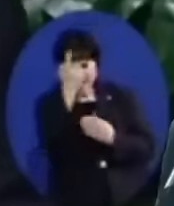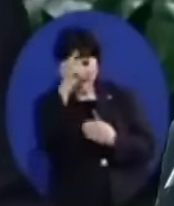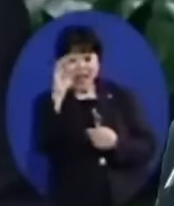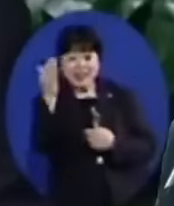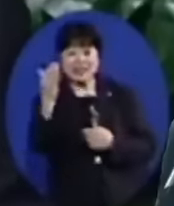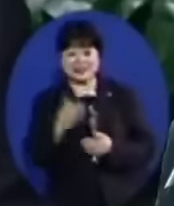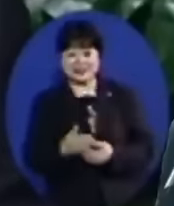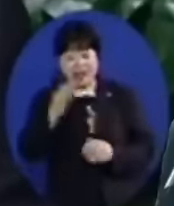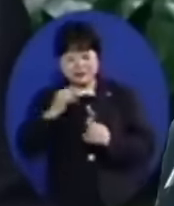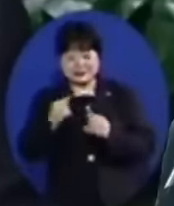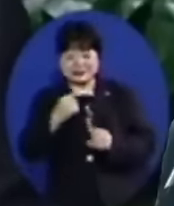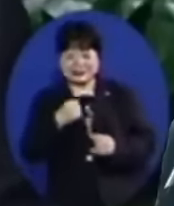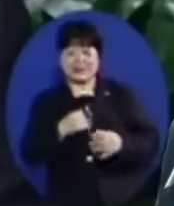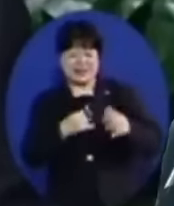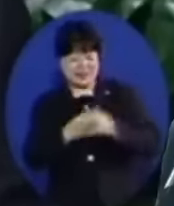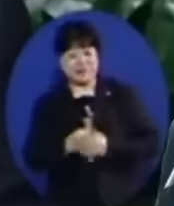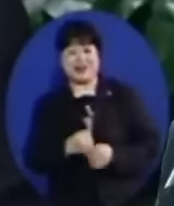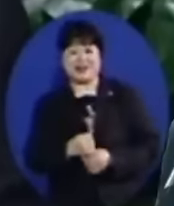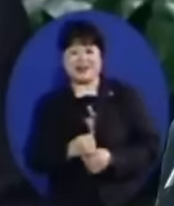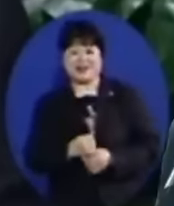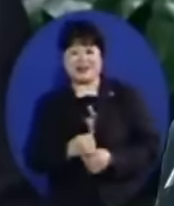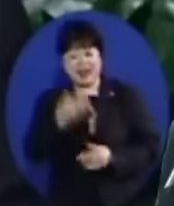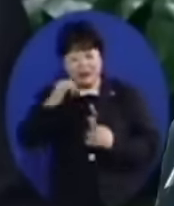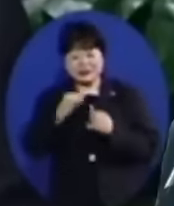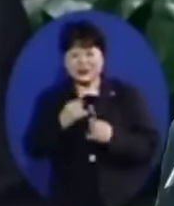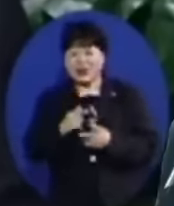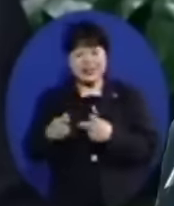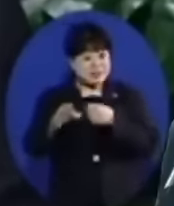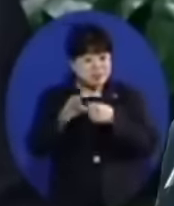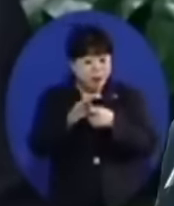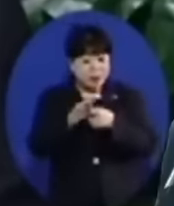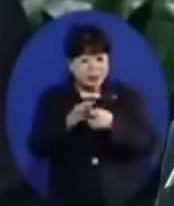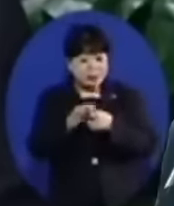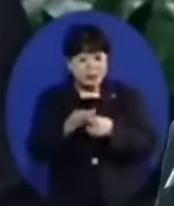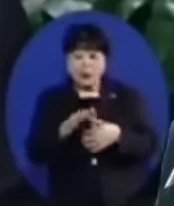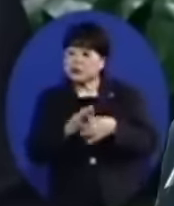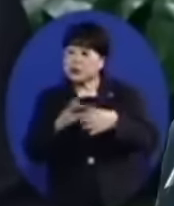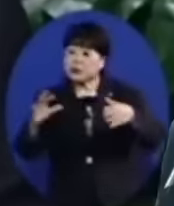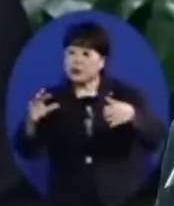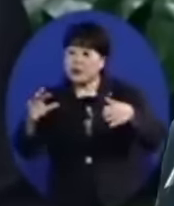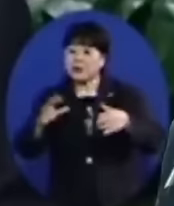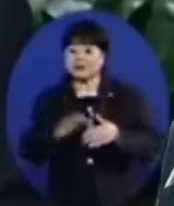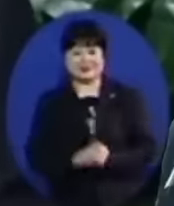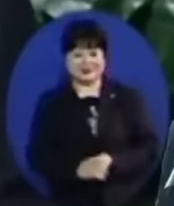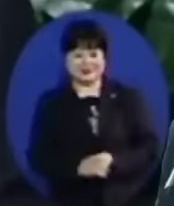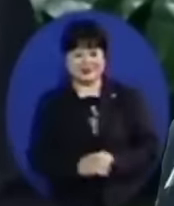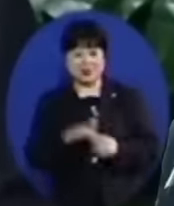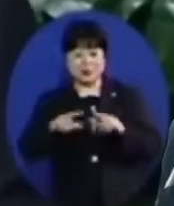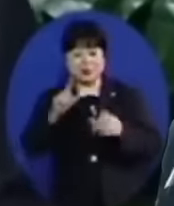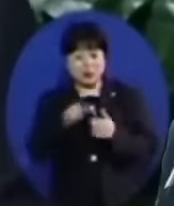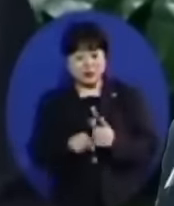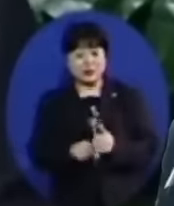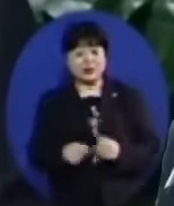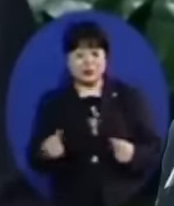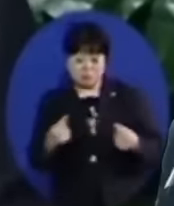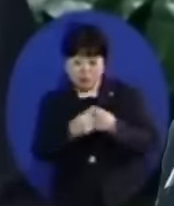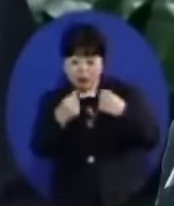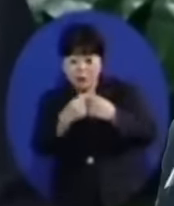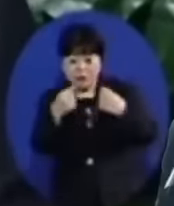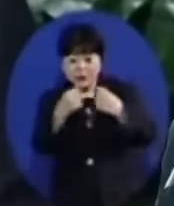나 한국 사람이기 때문에 그래요. 내가 한국 사람 아니면 안 그래요. 보통 때는 아웅다웅 싸우던